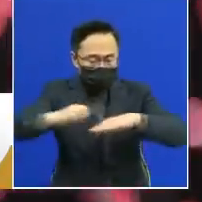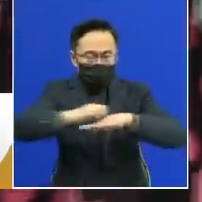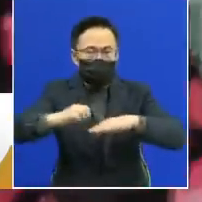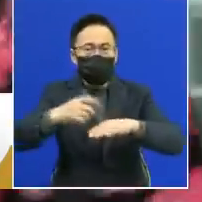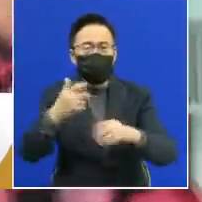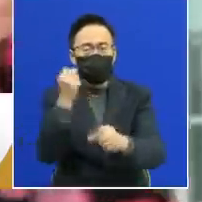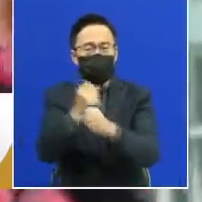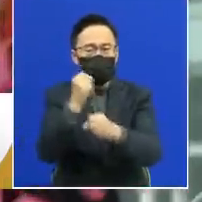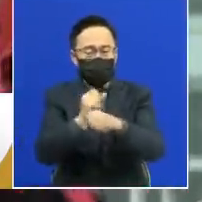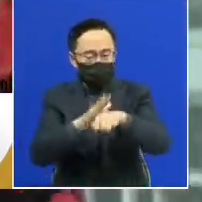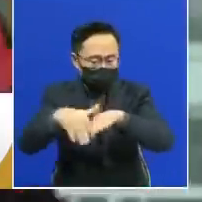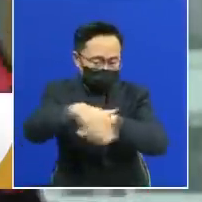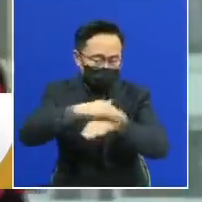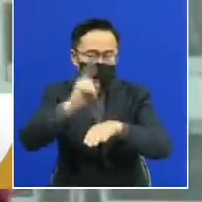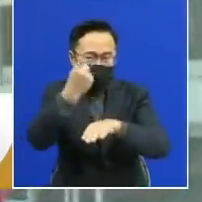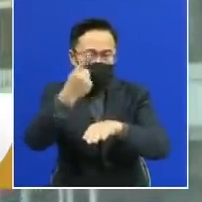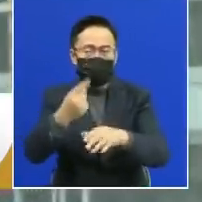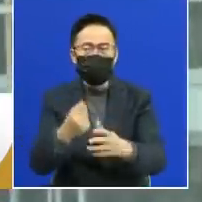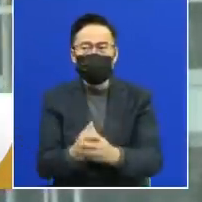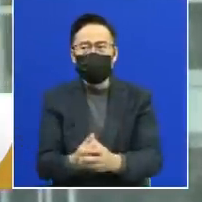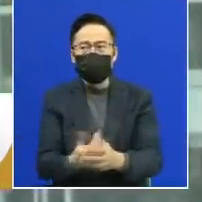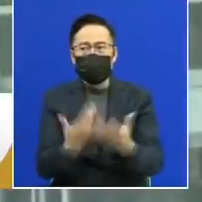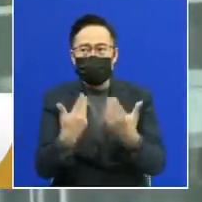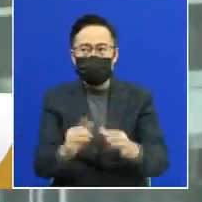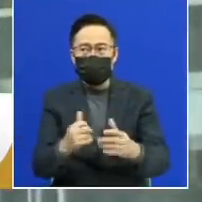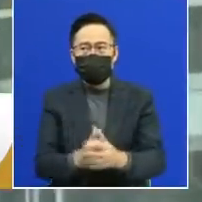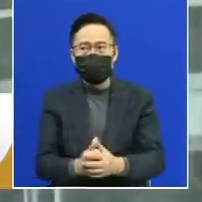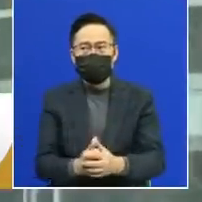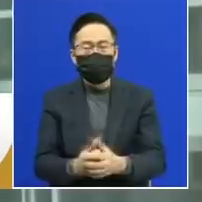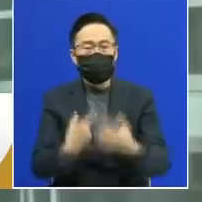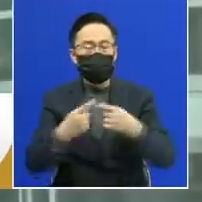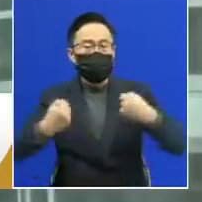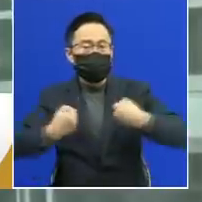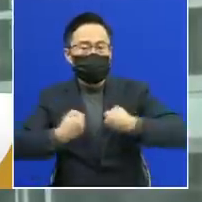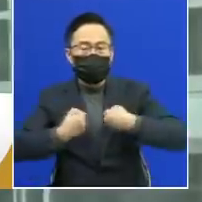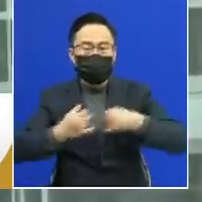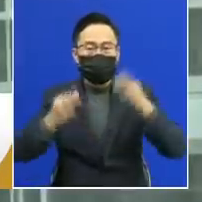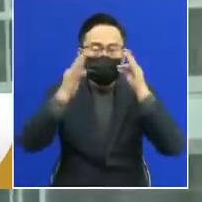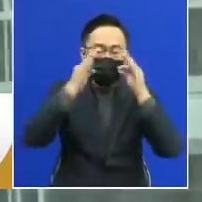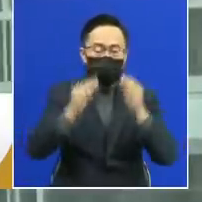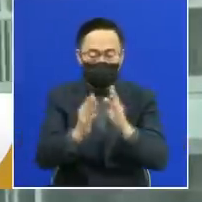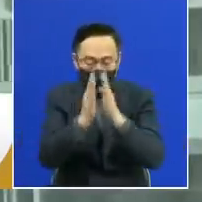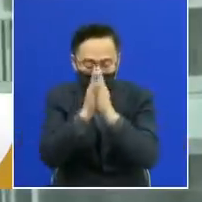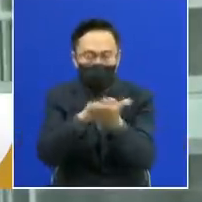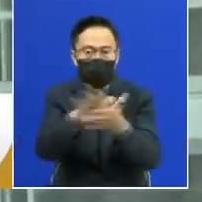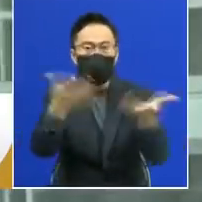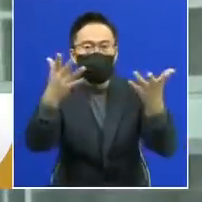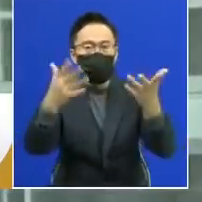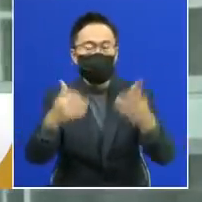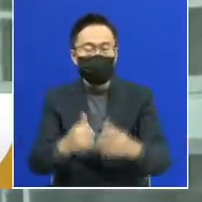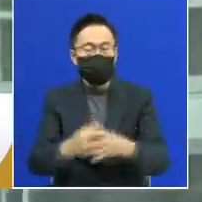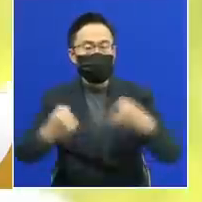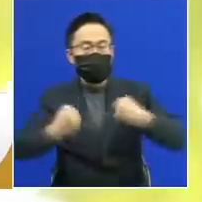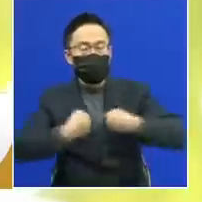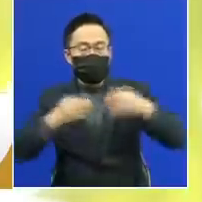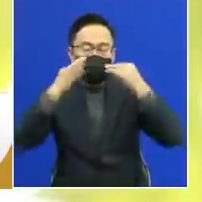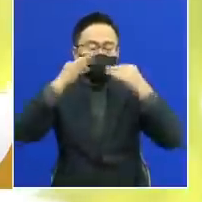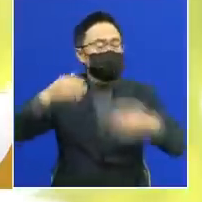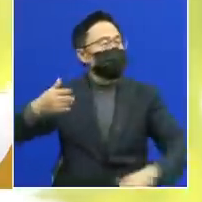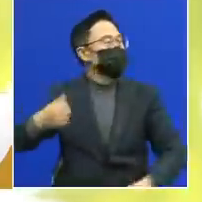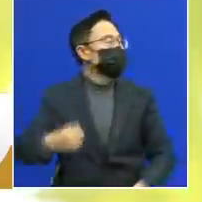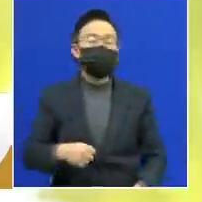ริงๆถ้าเจ้าของแมวเนี่ยมาขอโทษเขาก็ไม่คิดที่จะฟ้องร้องเอาความอะไรนะคะแต่ปรากฏว่าเจ้าของแมวเนี่ย